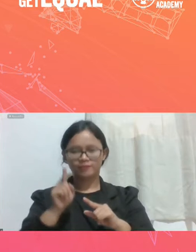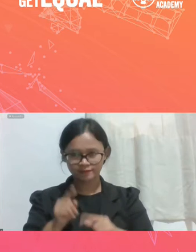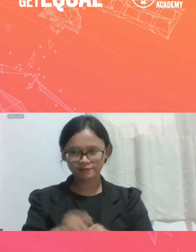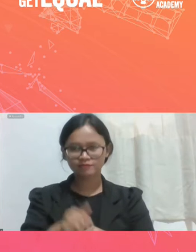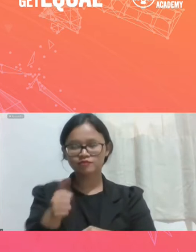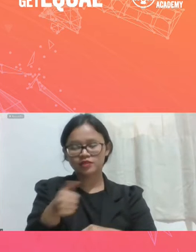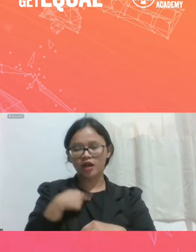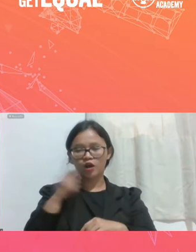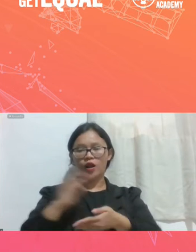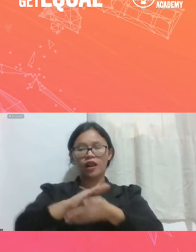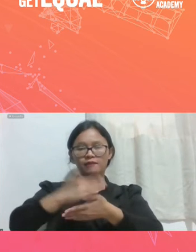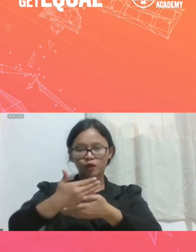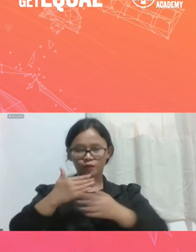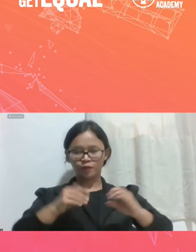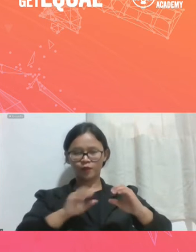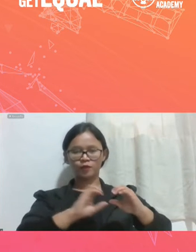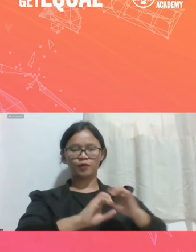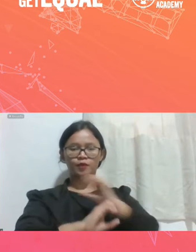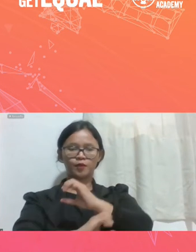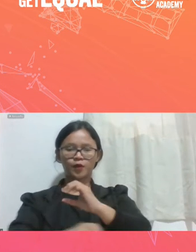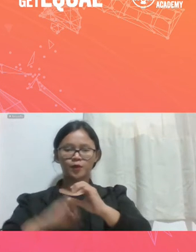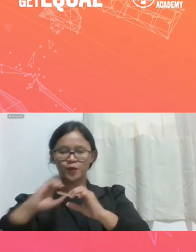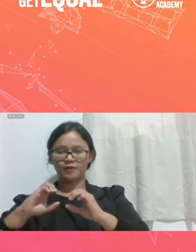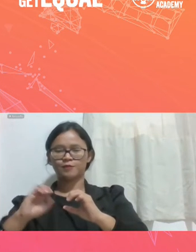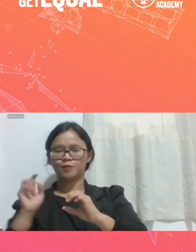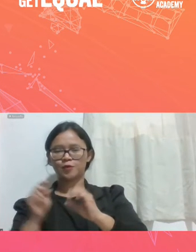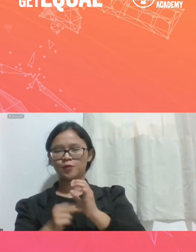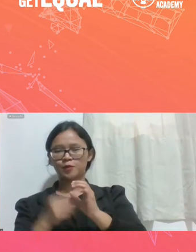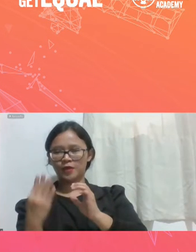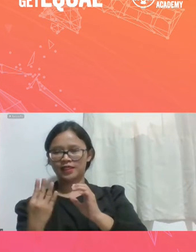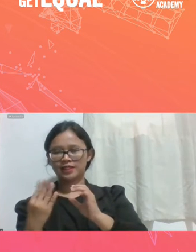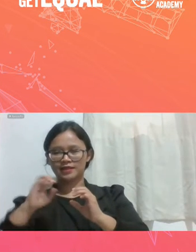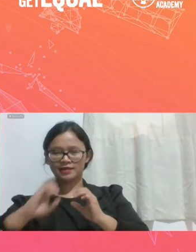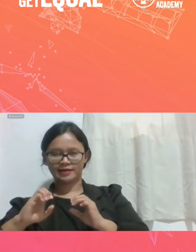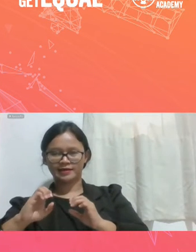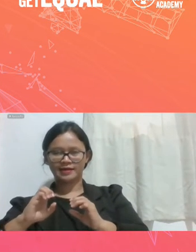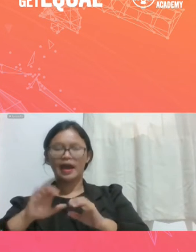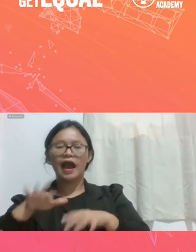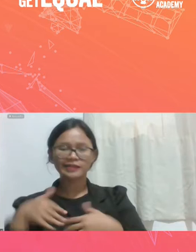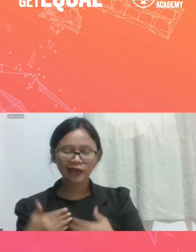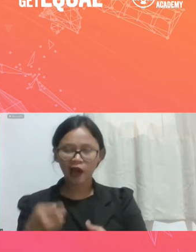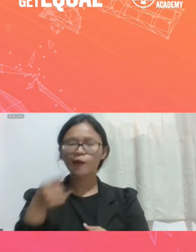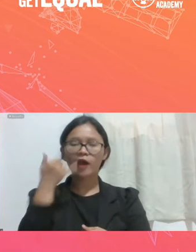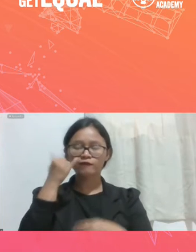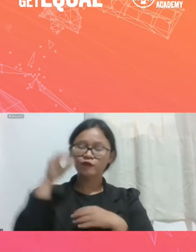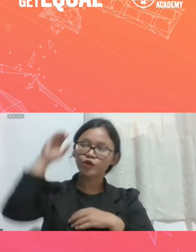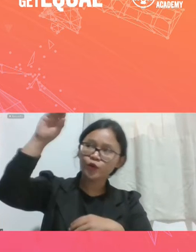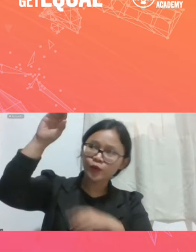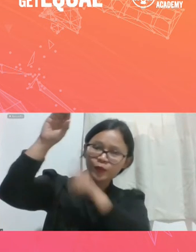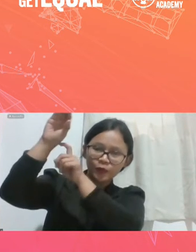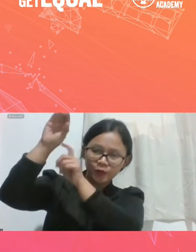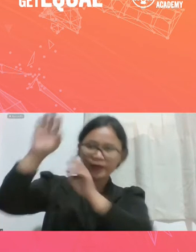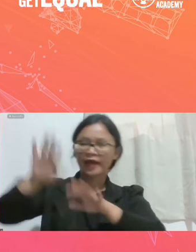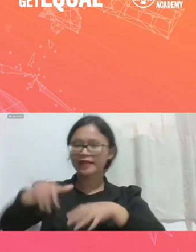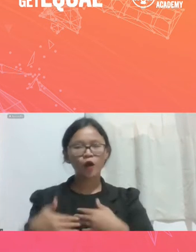menggunakan handphone, atau teman-teman yang berada di YouTube, teman-teman bisa bertanya di kolom komentar atau chat. Baiklah, kita